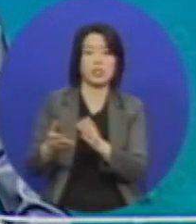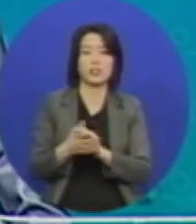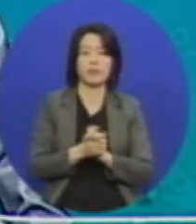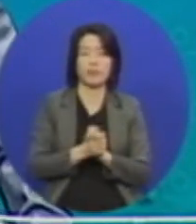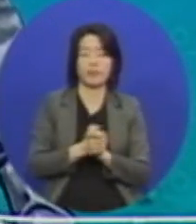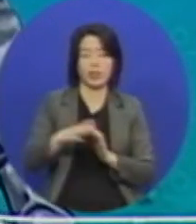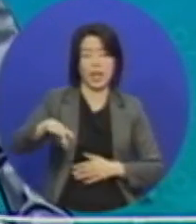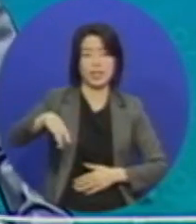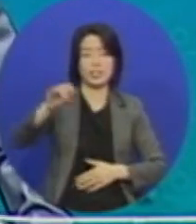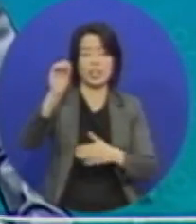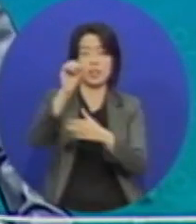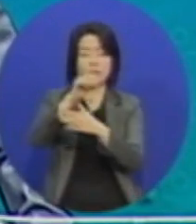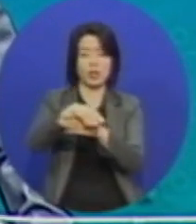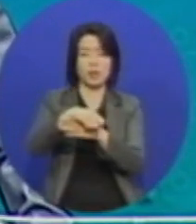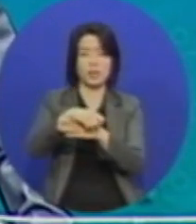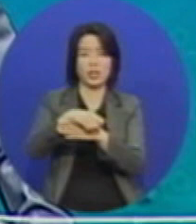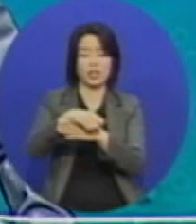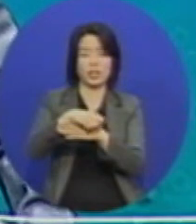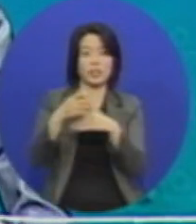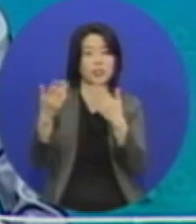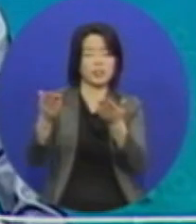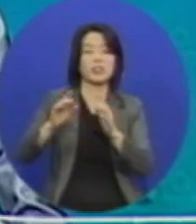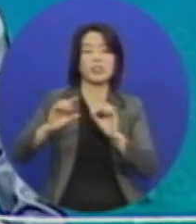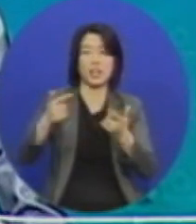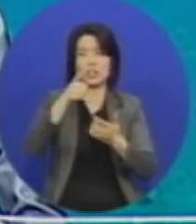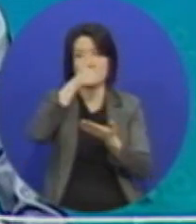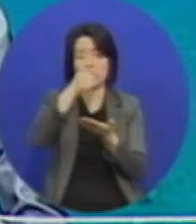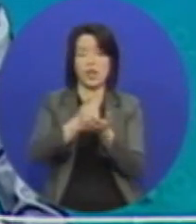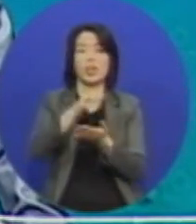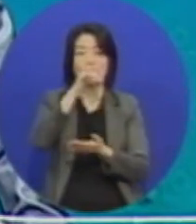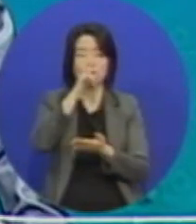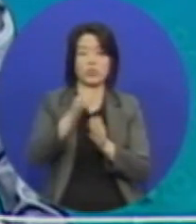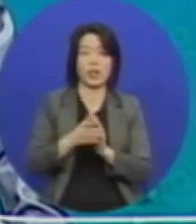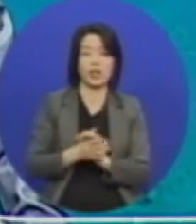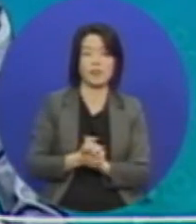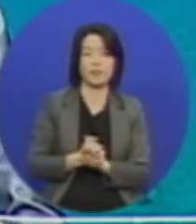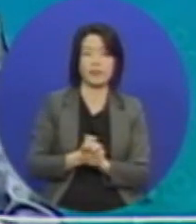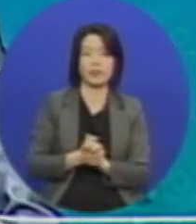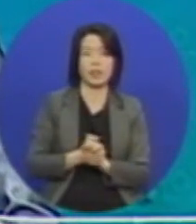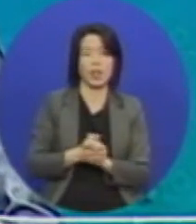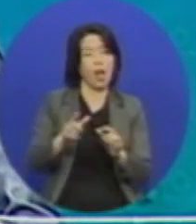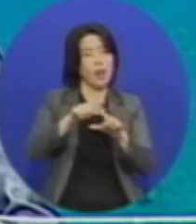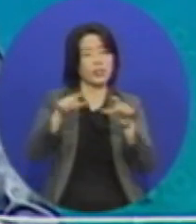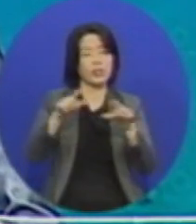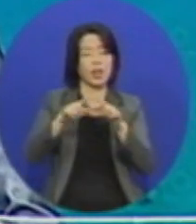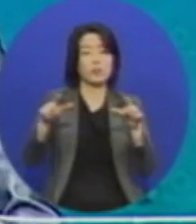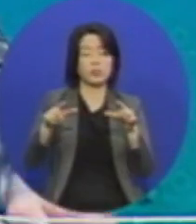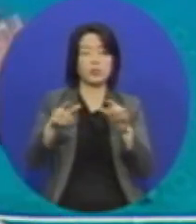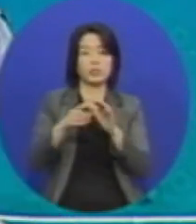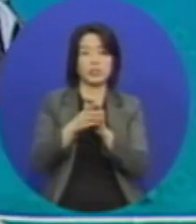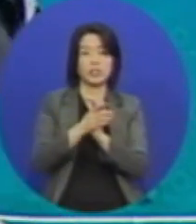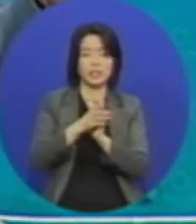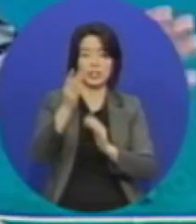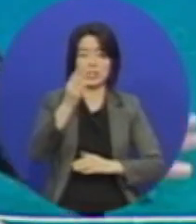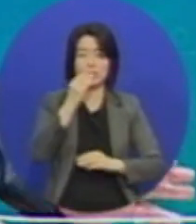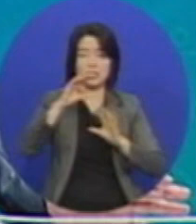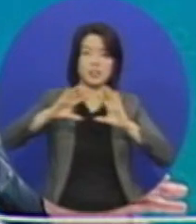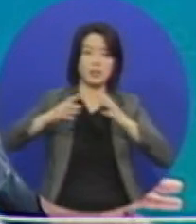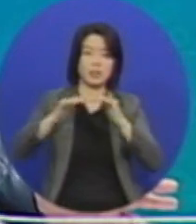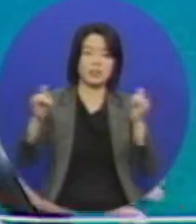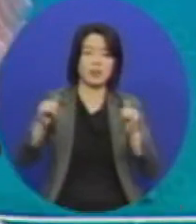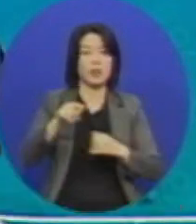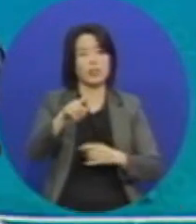첫열매 들이지 않은 죄가 있구나 대부분 이스라엘 백성들은 그렇게 해야 되는 지도